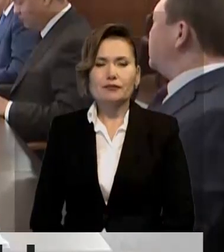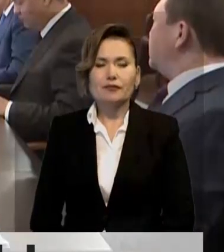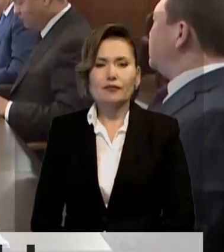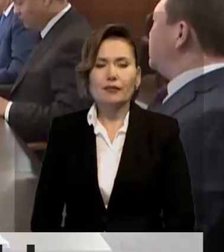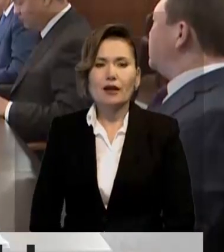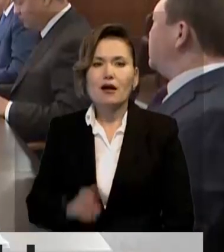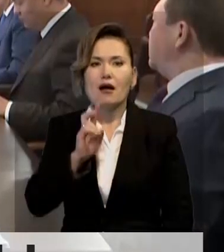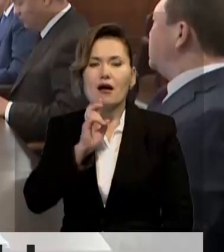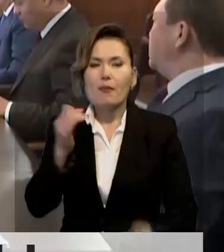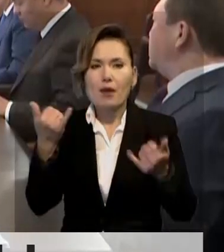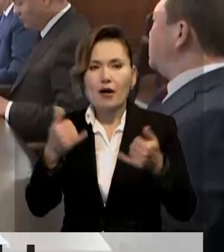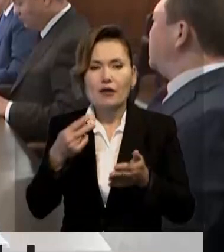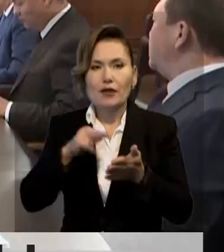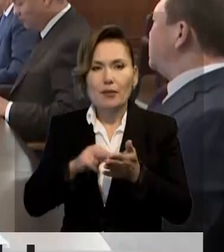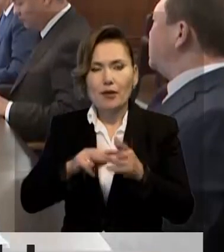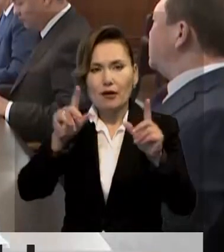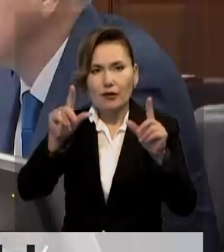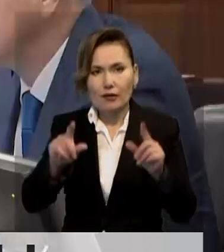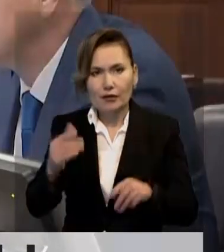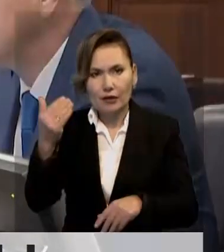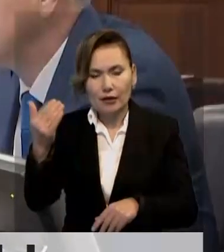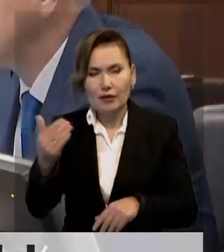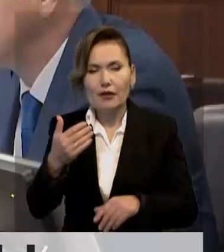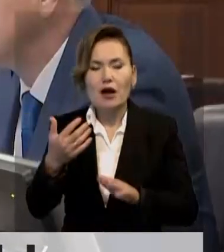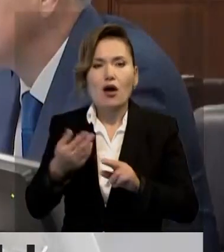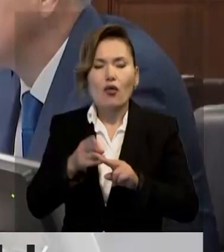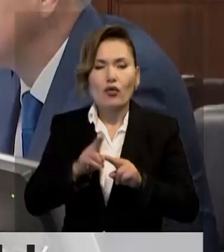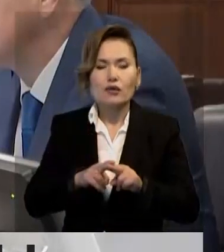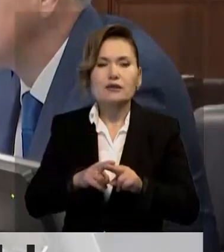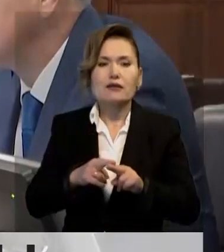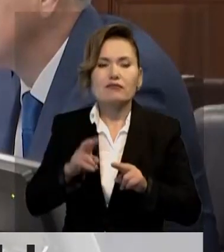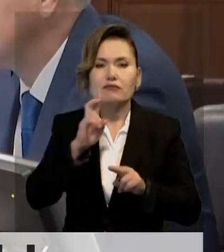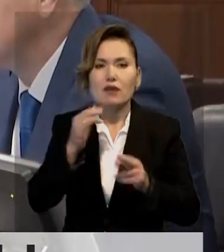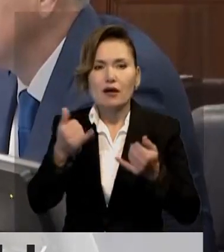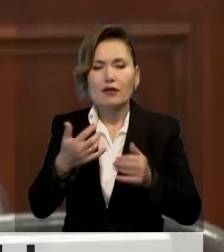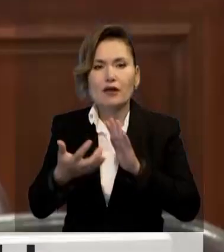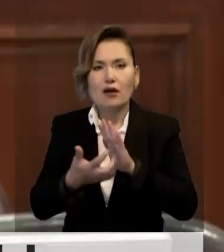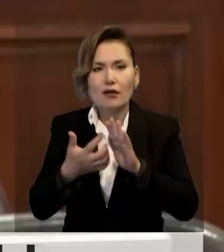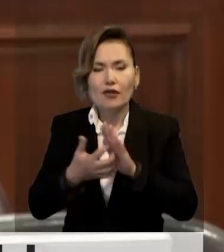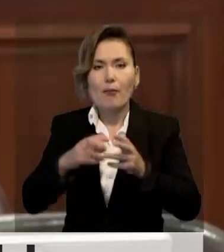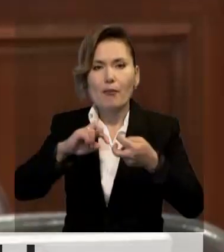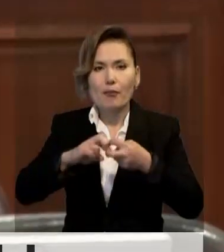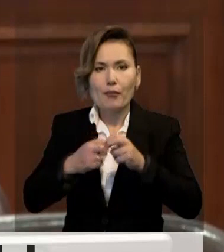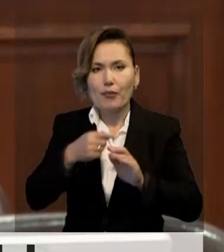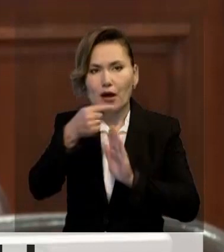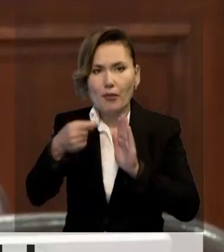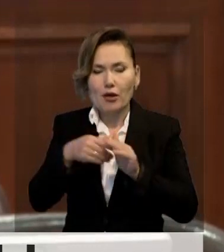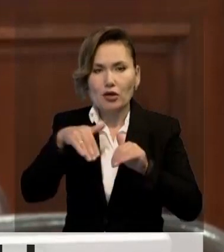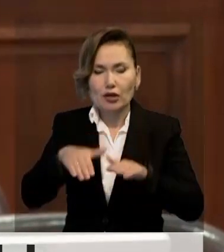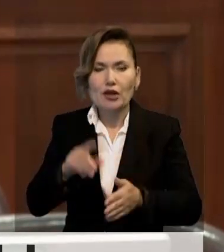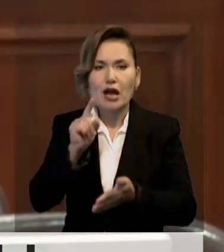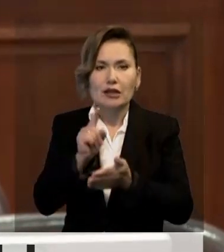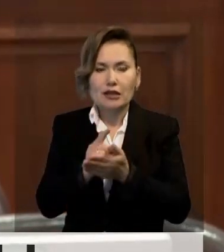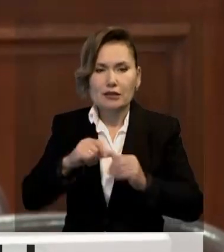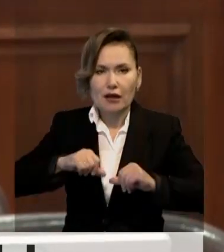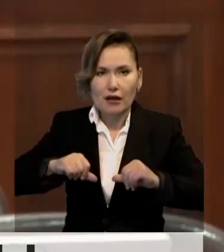Жаңар жағармайдың бағаларын бақылау және тапшылығына жол бермеу жөніндегі тұрақты жұмыс комиссиясын құруды Роман